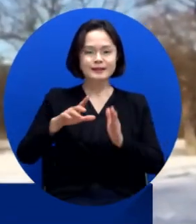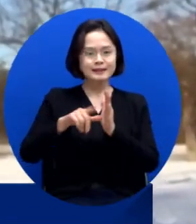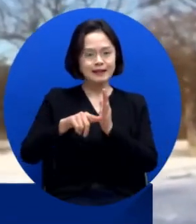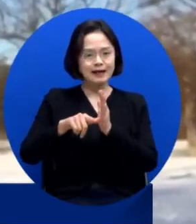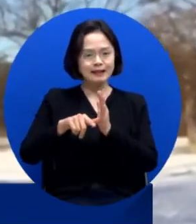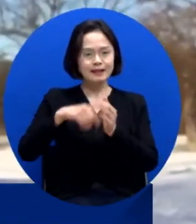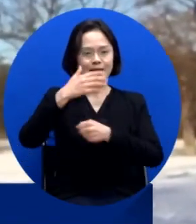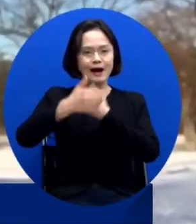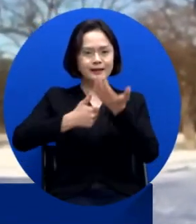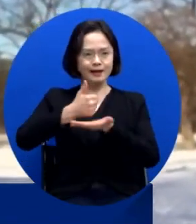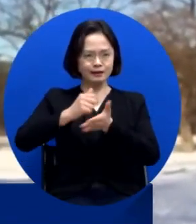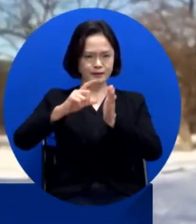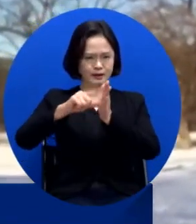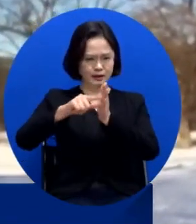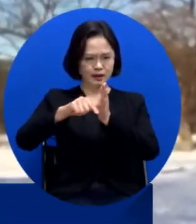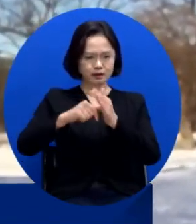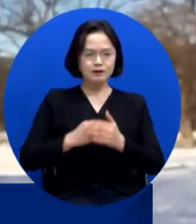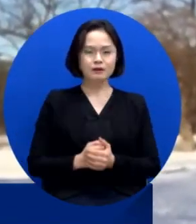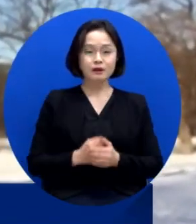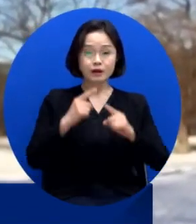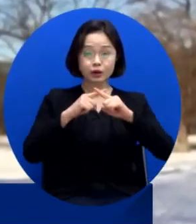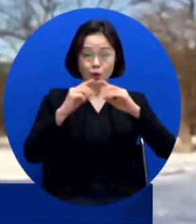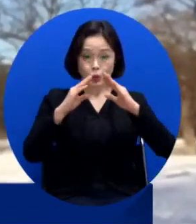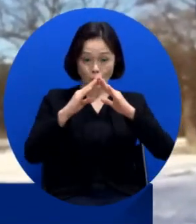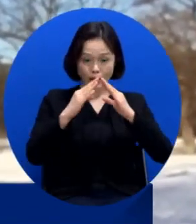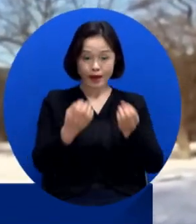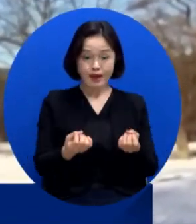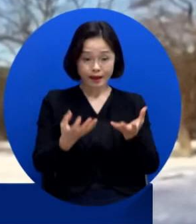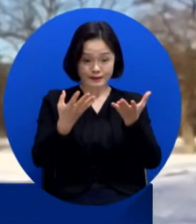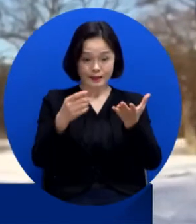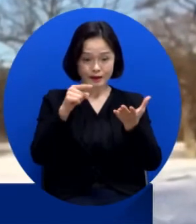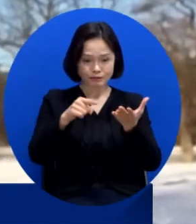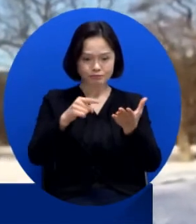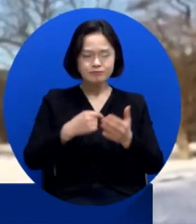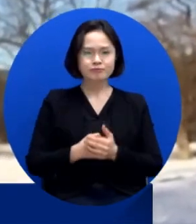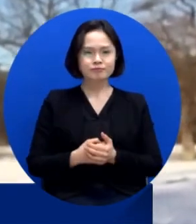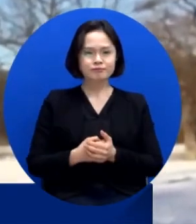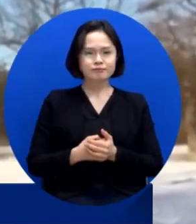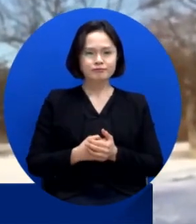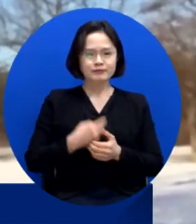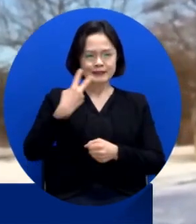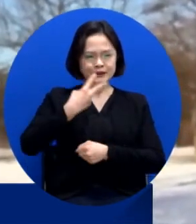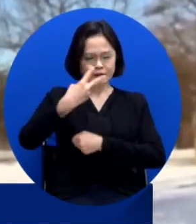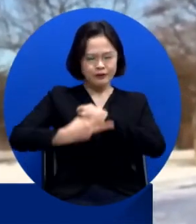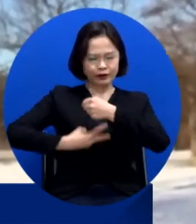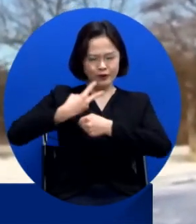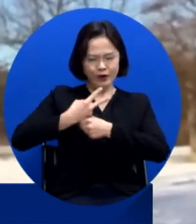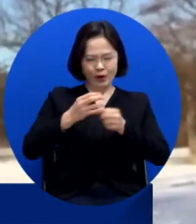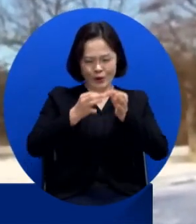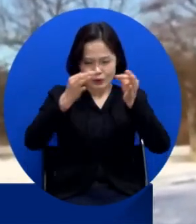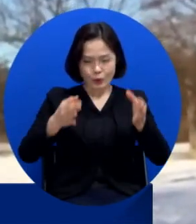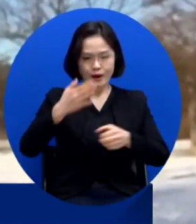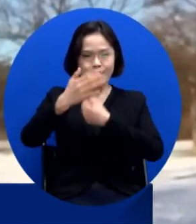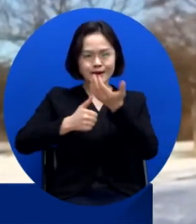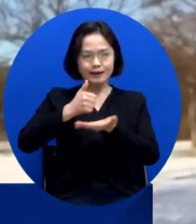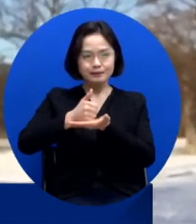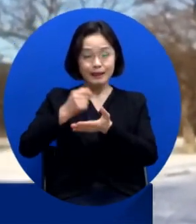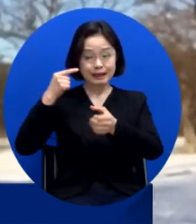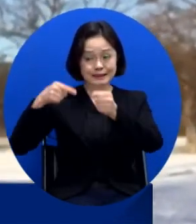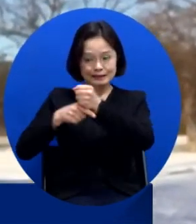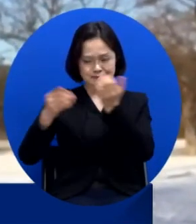Das Kirchenjahr atmet den Rhythmus des Lebens seit fast 2000 Jahren. Und nun,